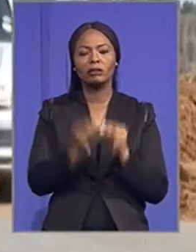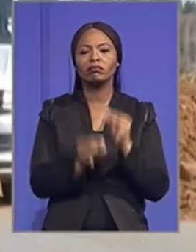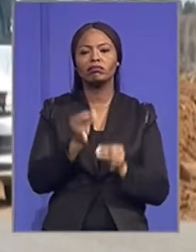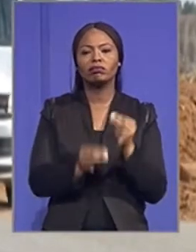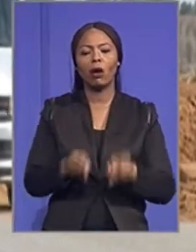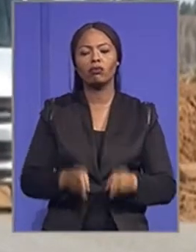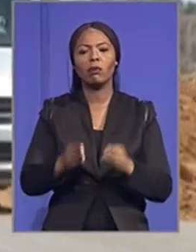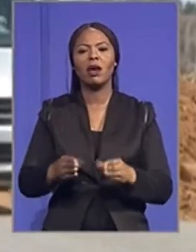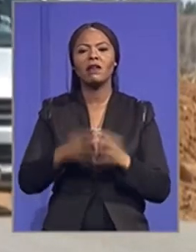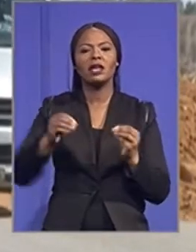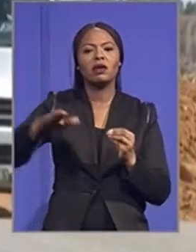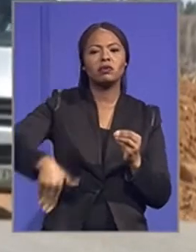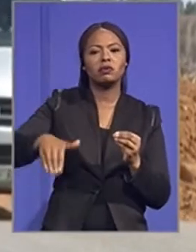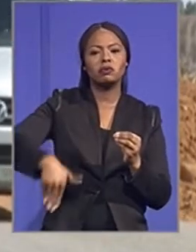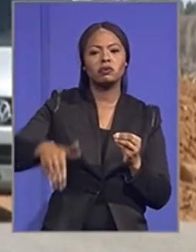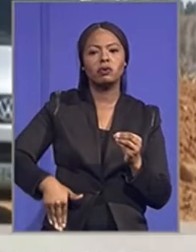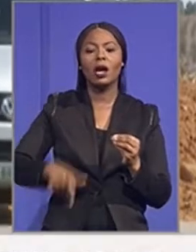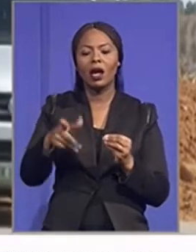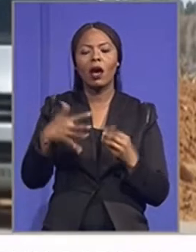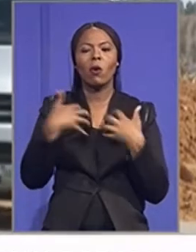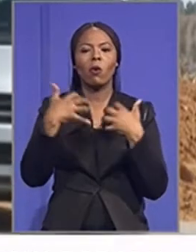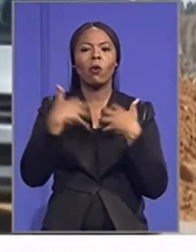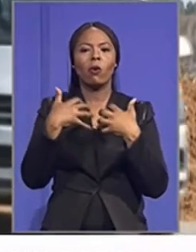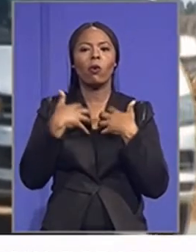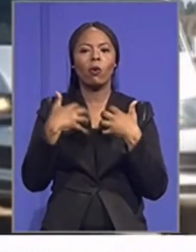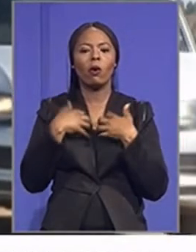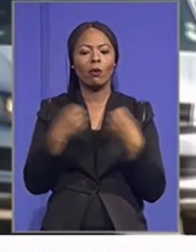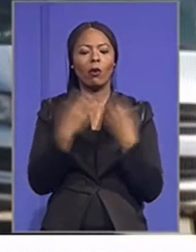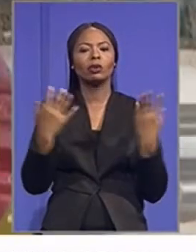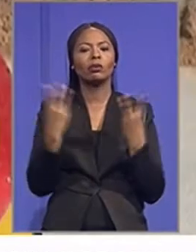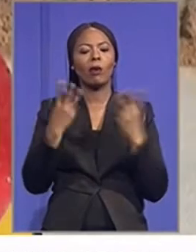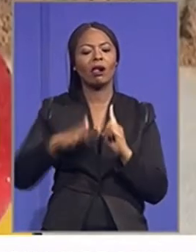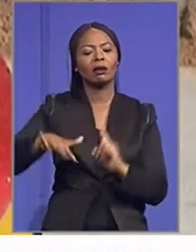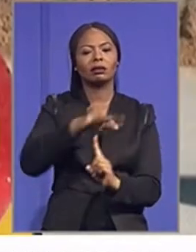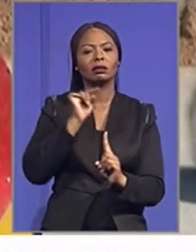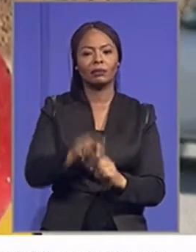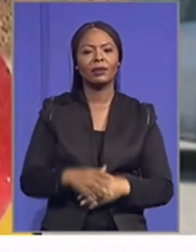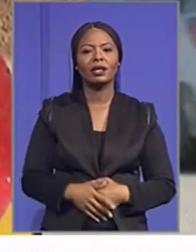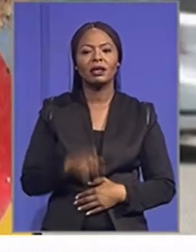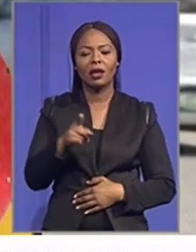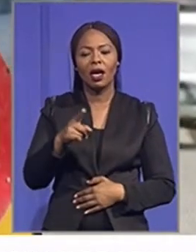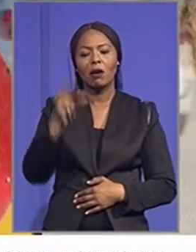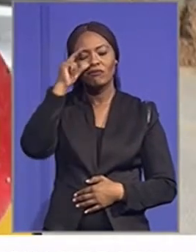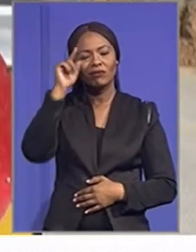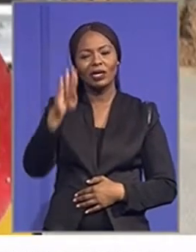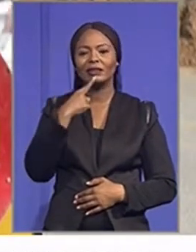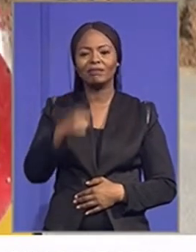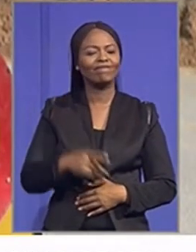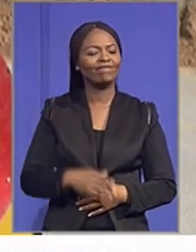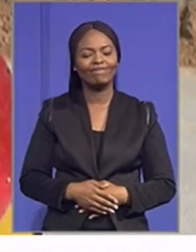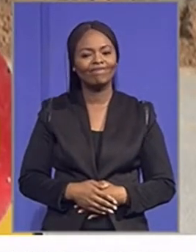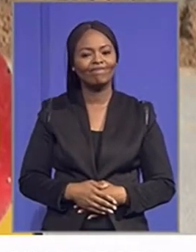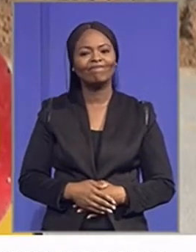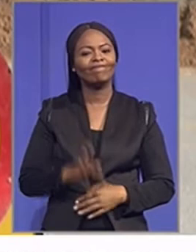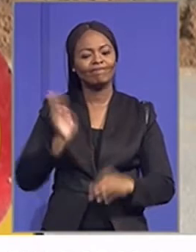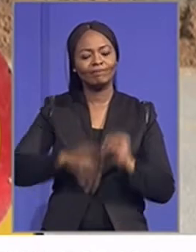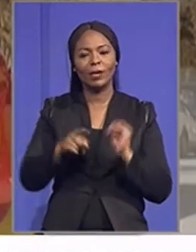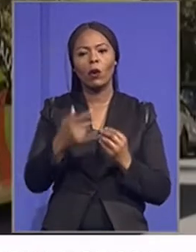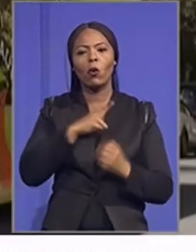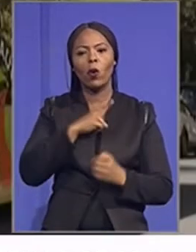e kgolo ho bakganni. Mbalula o tshwetse ka mathe tiehiso ya projeke ena, mme o re mmuso o kentse diranta